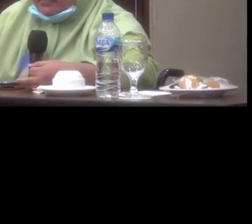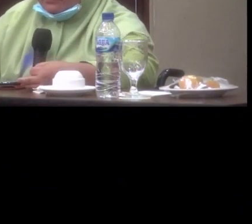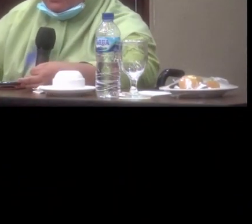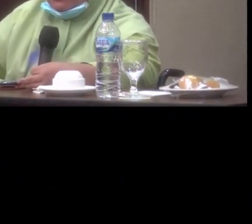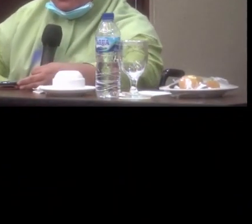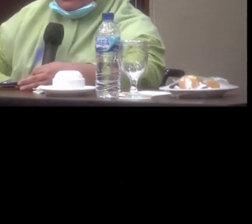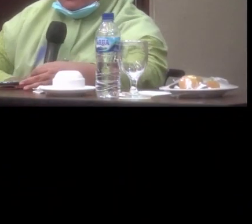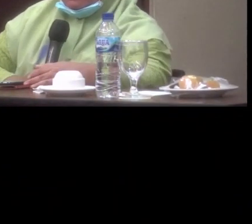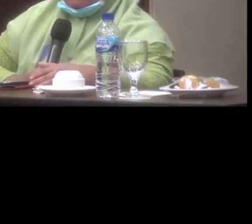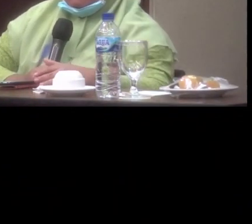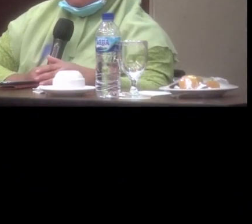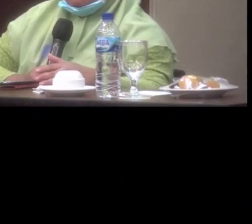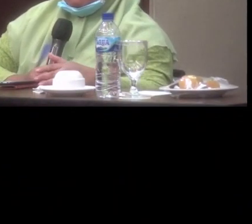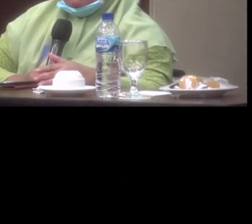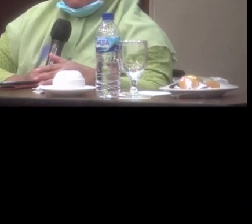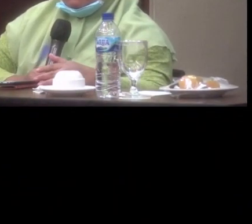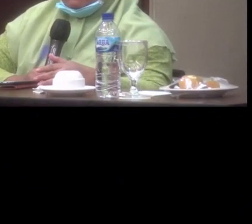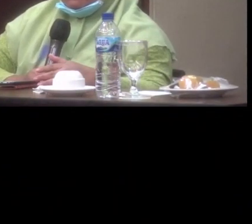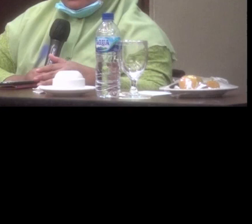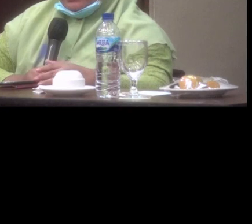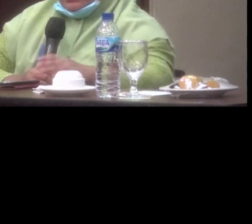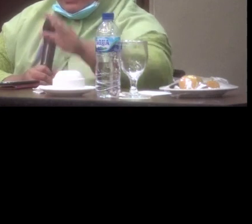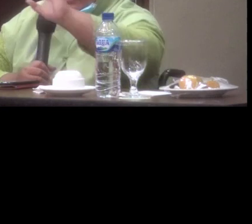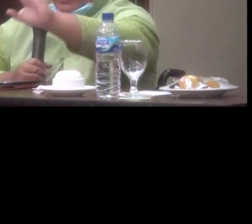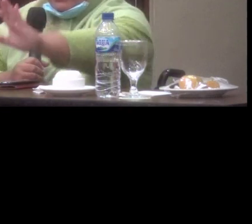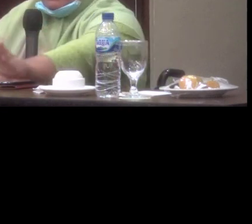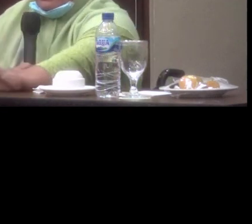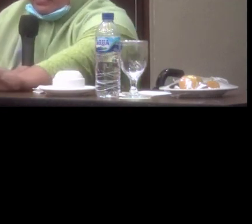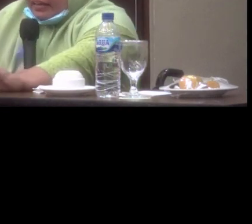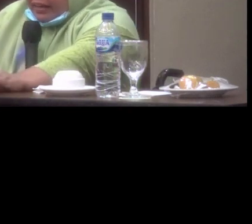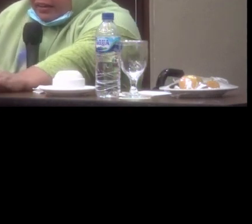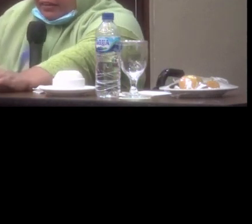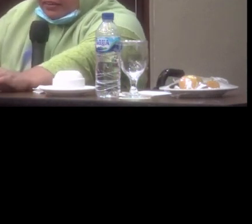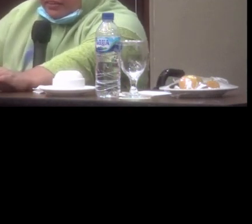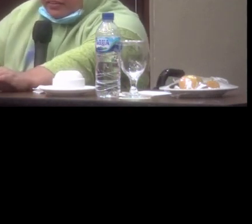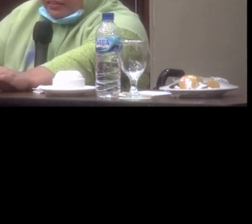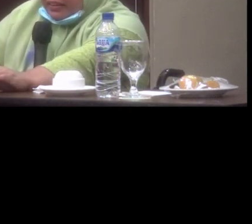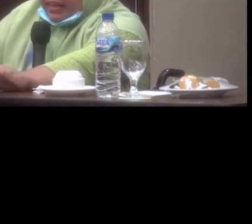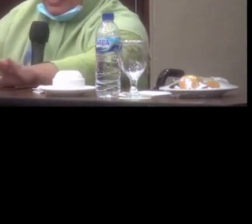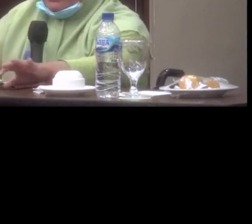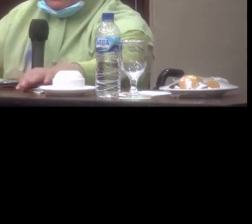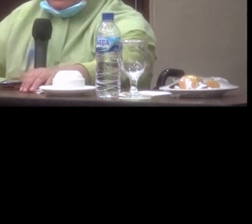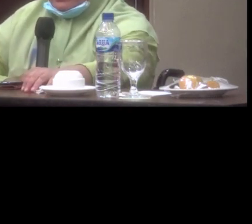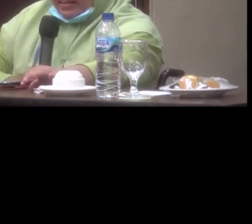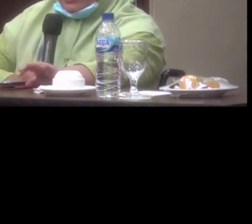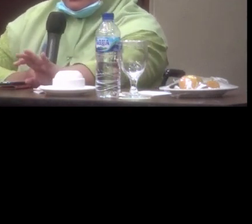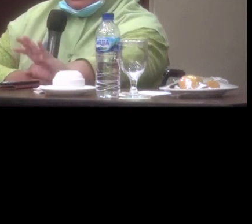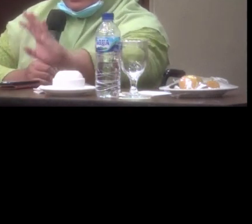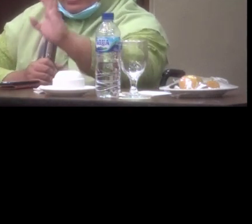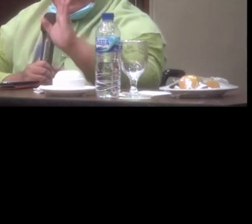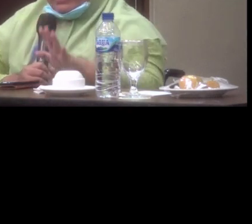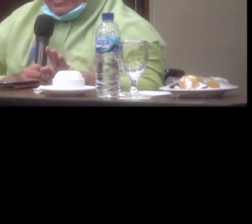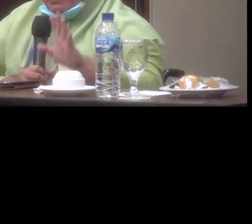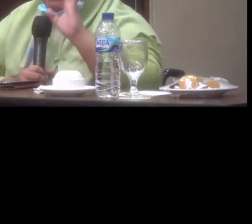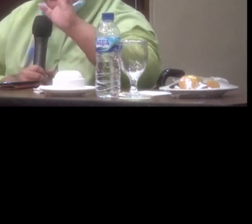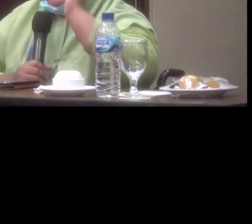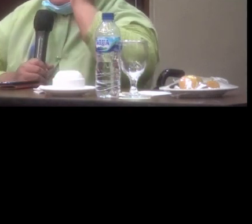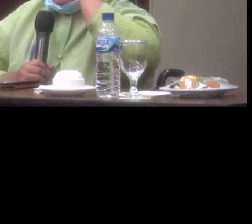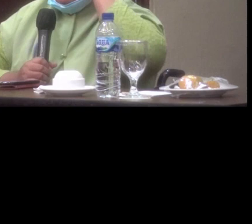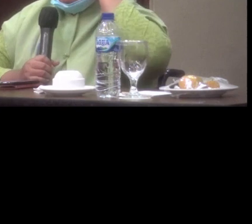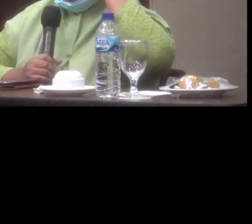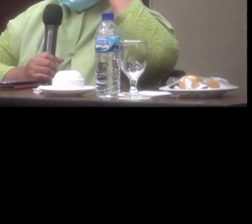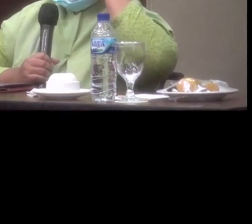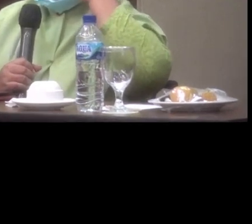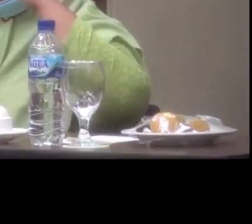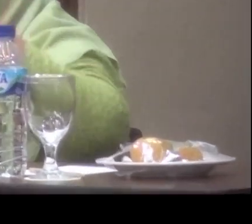itu mirip-mirip dengan kalau misalkan aph menangani anak perempuan korupsi gitu ya sini